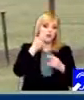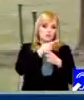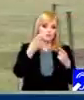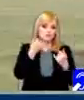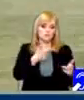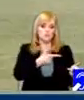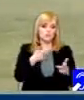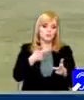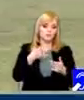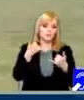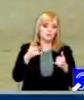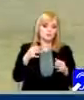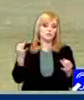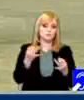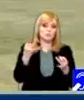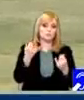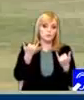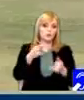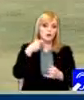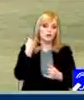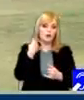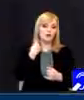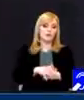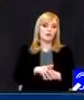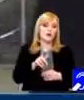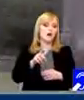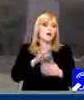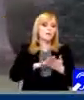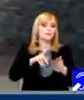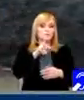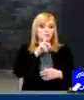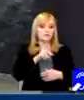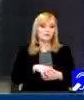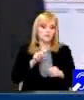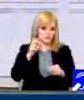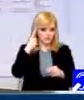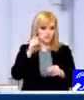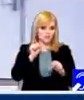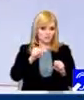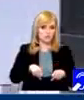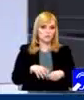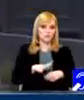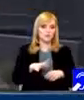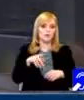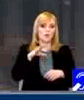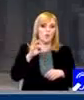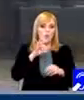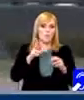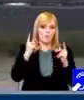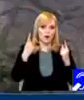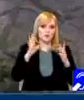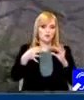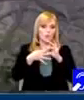astăzi că pregătește o surpriză istorică pentru Marea Britanie, fără a face alte precizări. Credeți că este posibilă o escaladare a conflictului diplomatic și